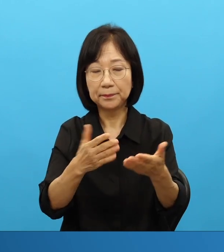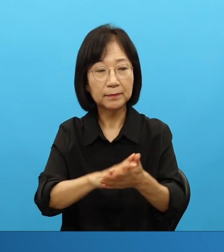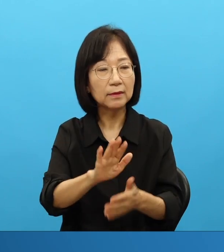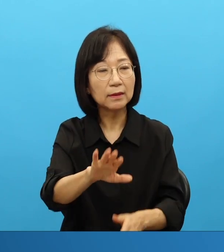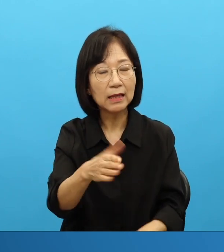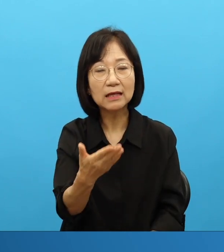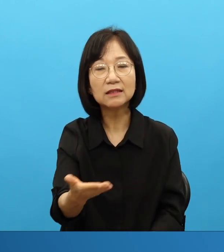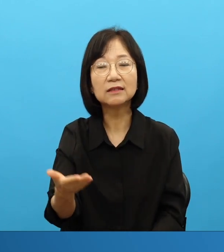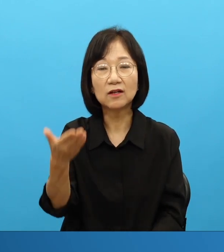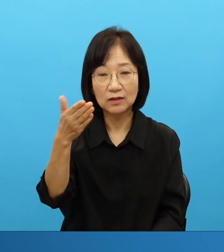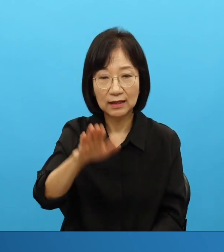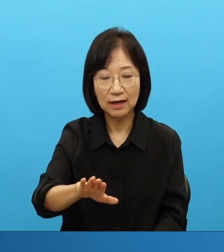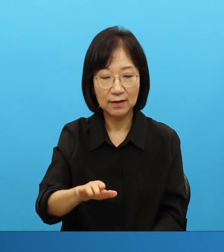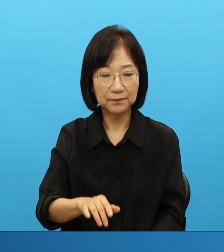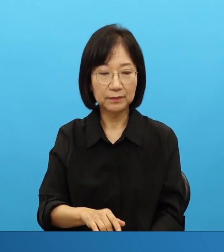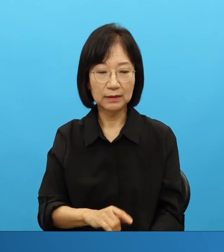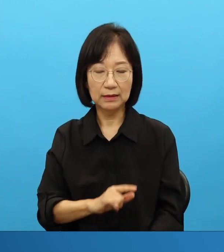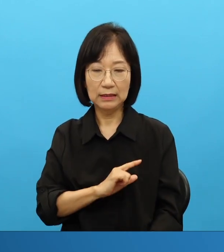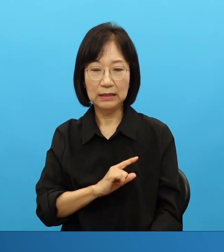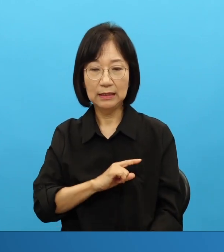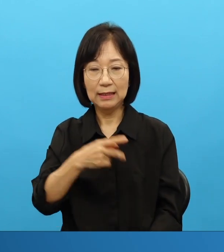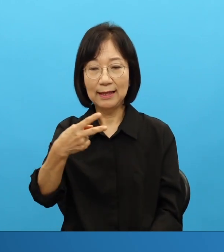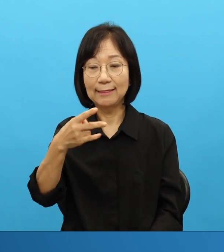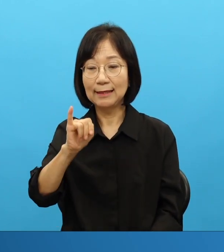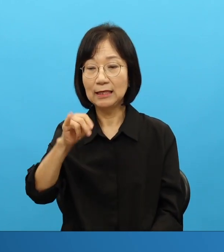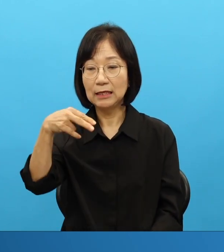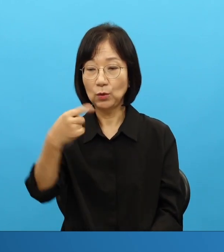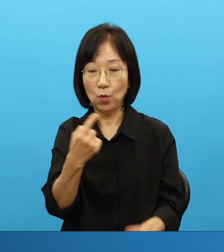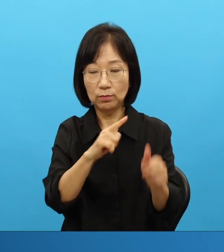그러나 디도를 통해